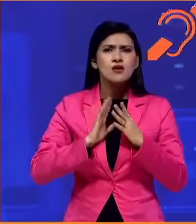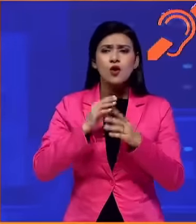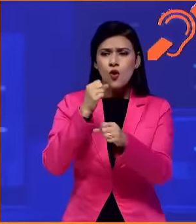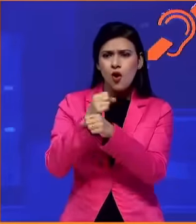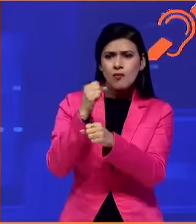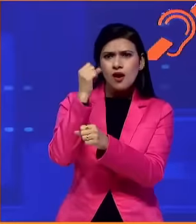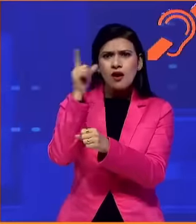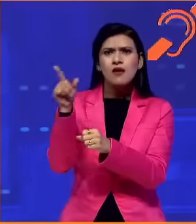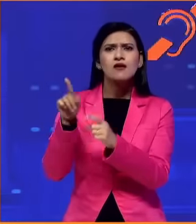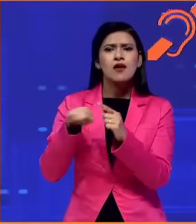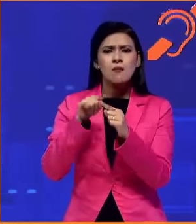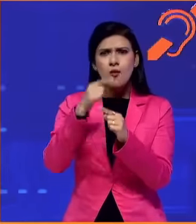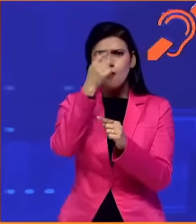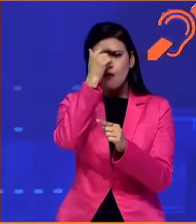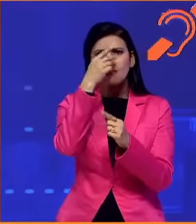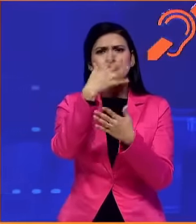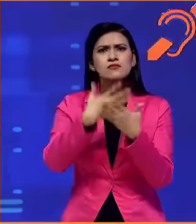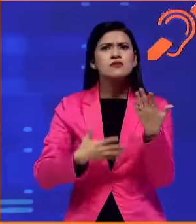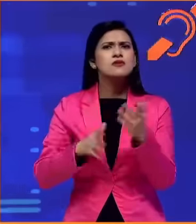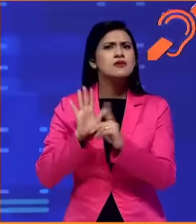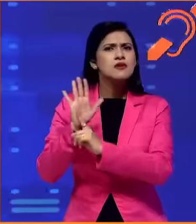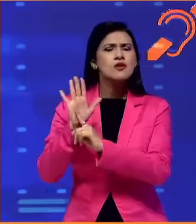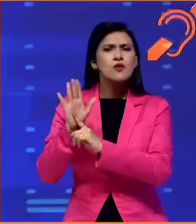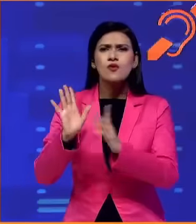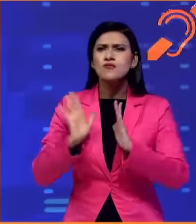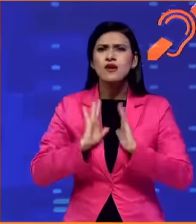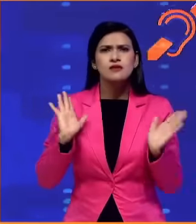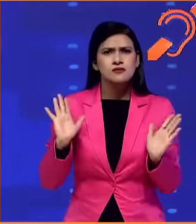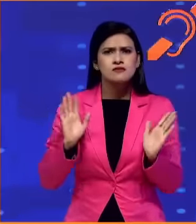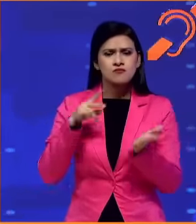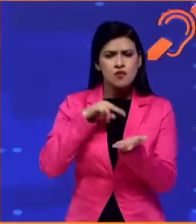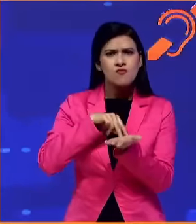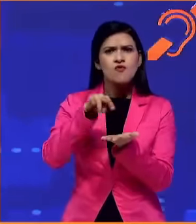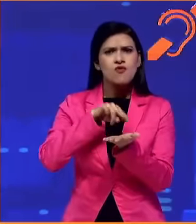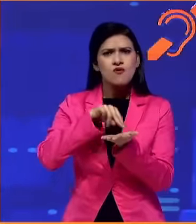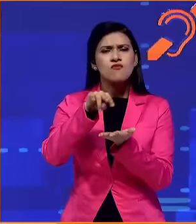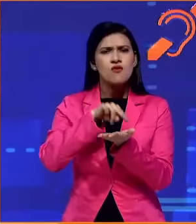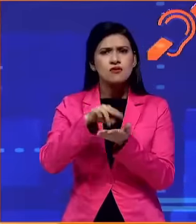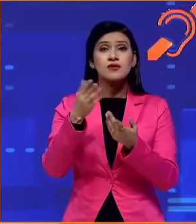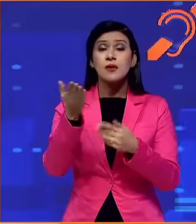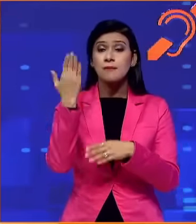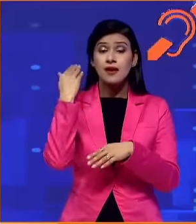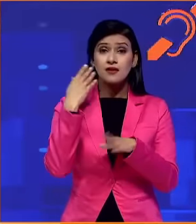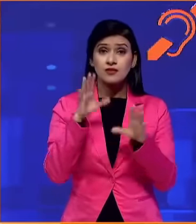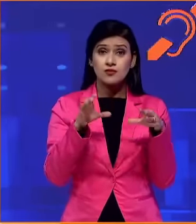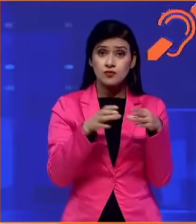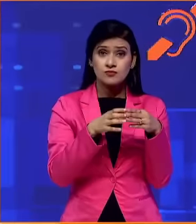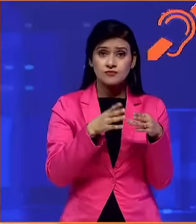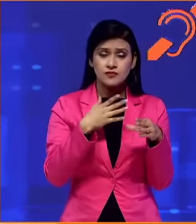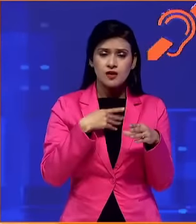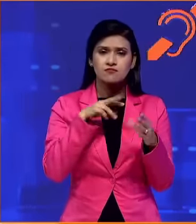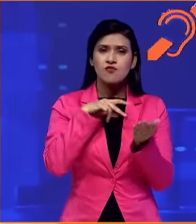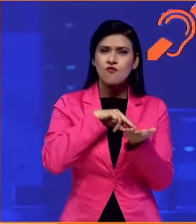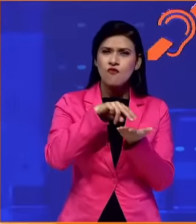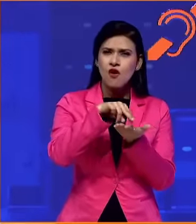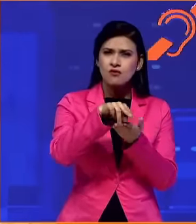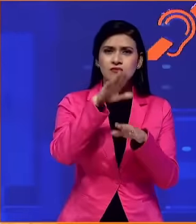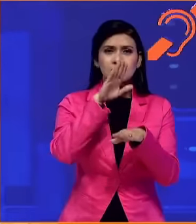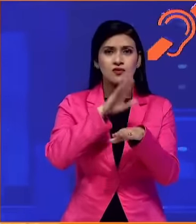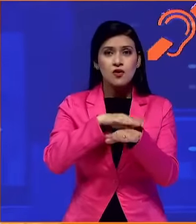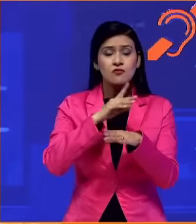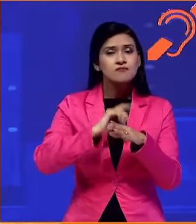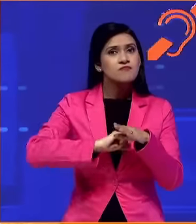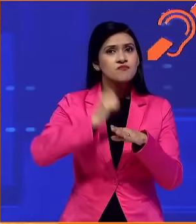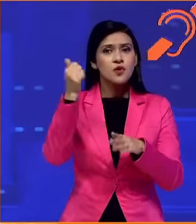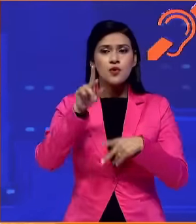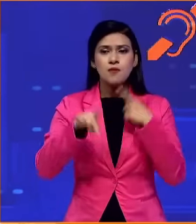ओरआकर्षितकरना,मुझे गलतनहींलगता,औरऐसाइसलिए होरहाहैक्योंकिपार्टी,पूरी पार्टीनेकहाकिपहलीयात्राबहुत सफलरहीऔरलोगोंमेंउत्साहपैदा